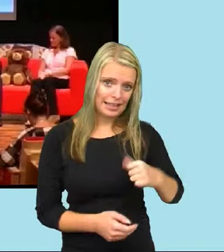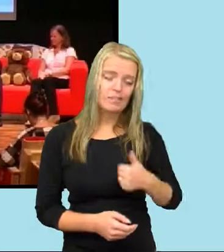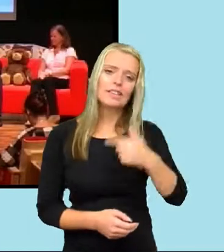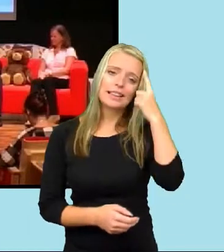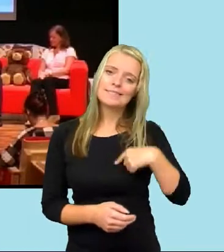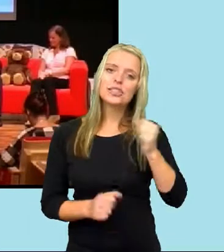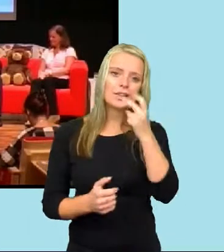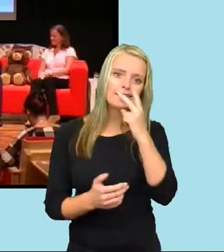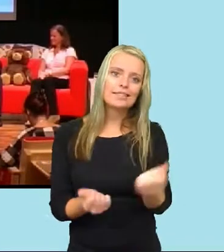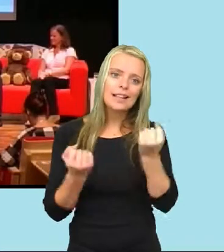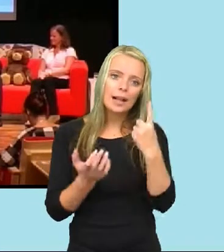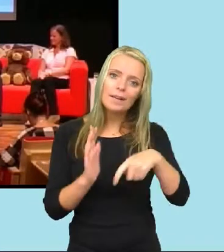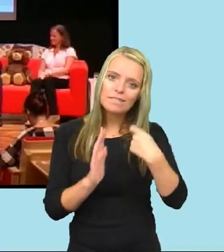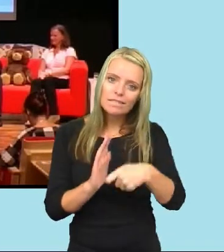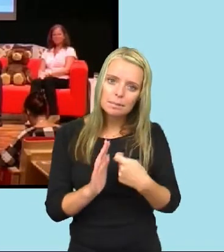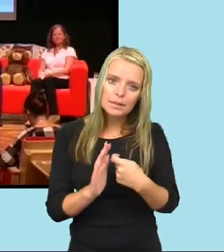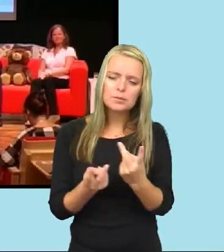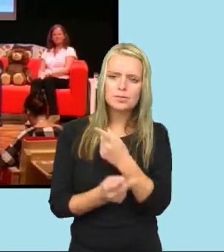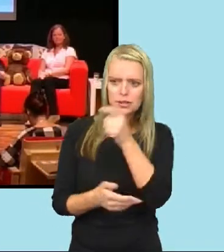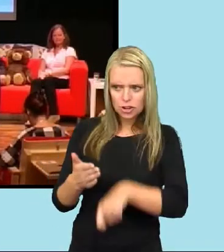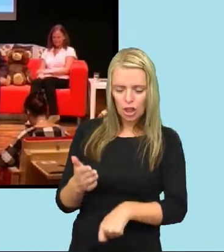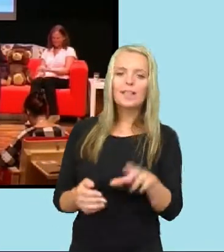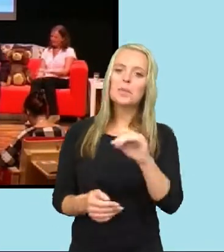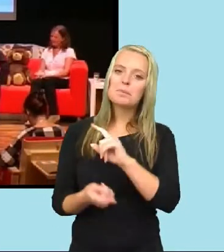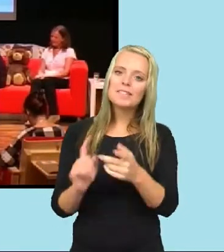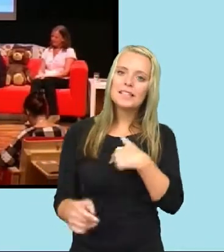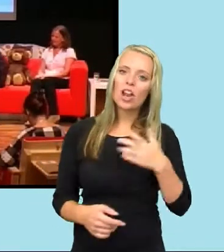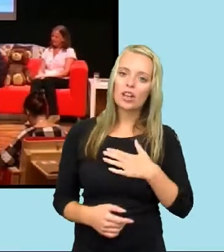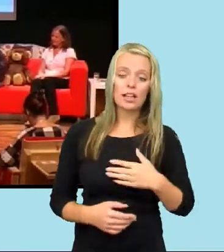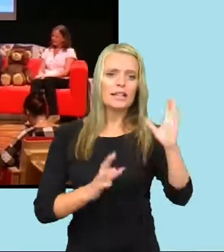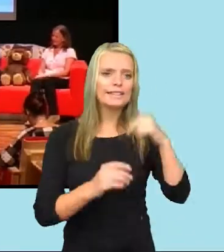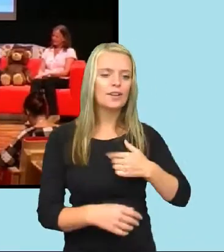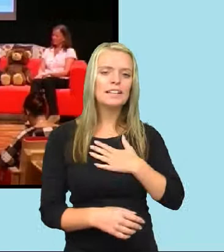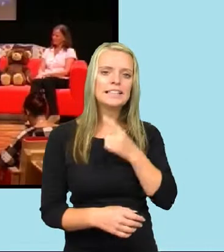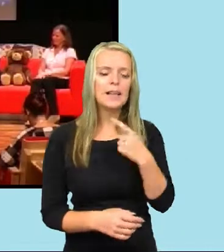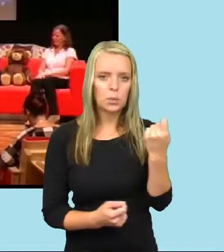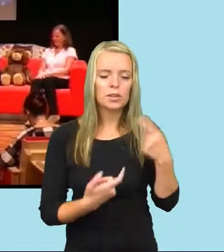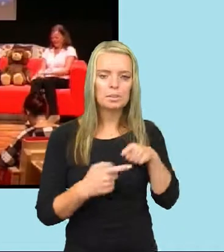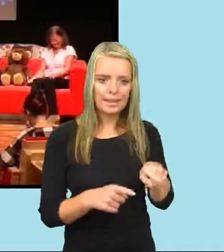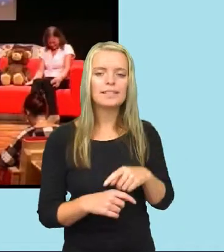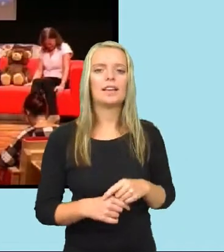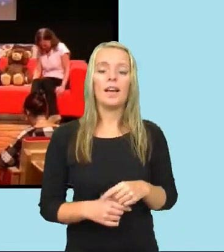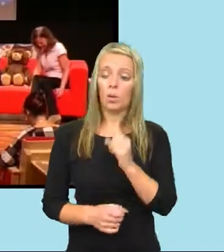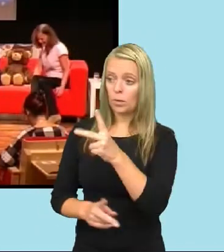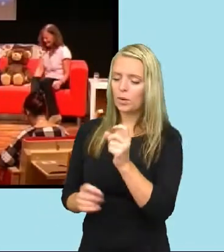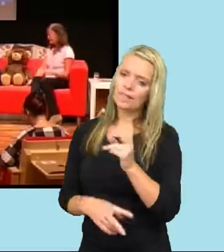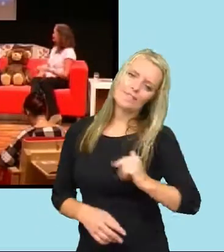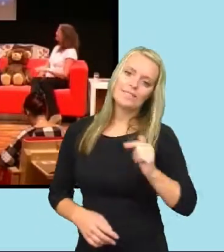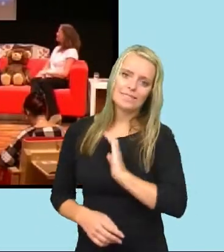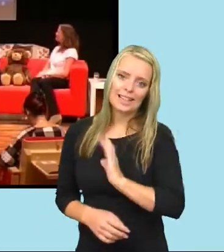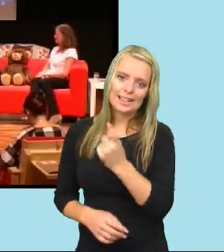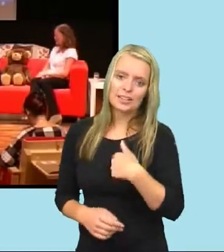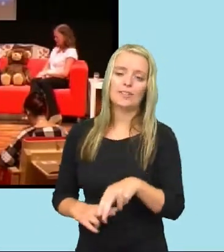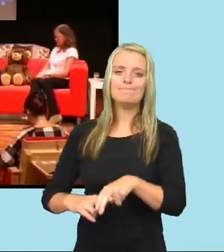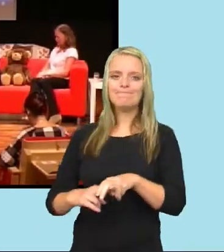film. Okay. Så om du sätter på filmen så blir vi glada. Men jag ska säga något om det innan. Ska du säga något om det? Aha, okej då. Då får vi vänta lite då. Så slutar jag mig